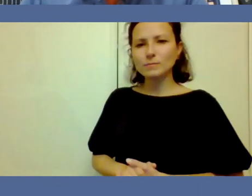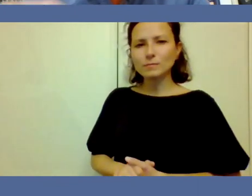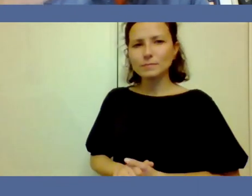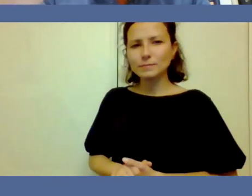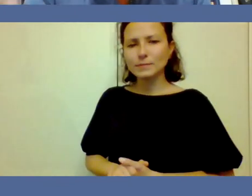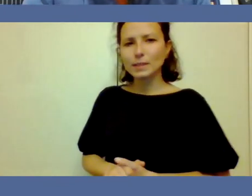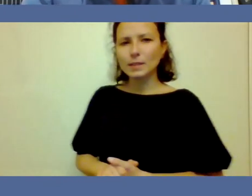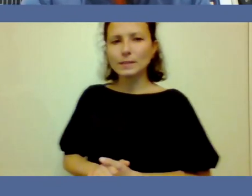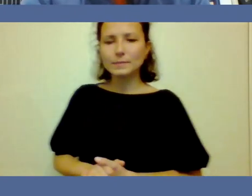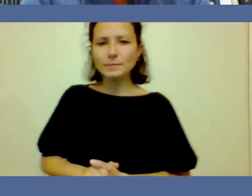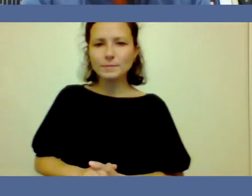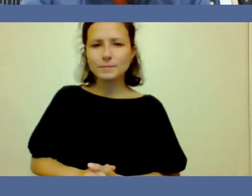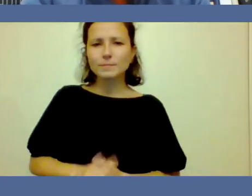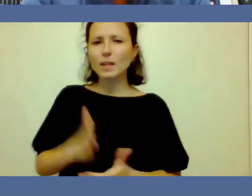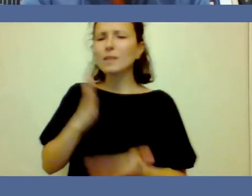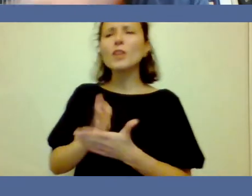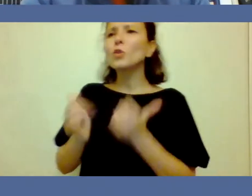Nieprecyzyjnie zapytałem.